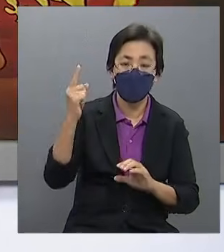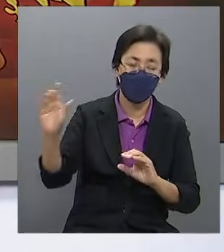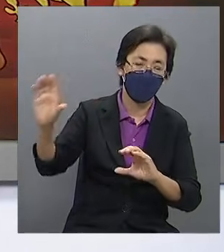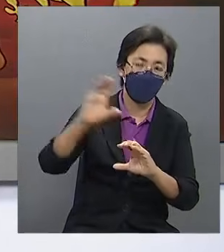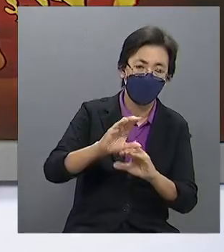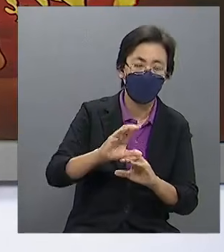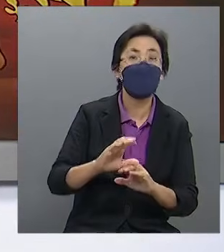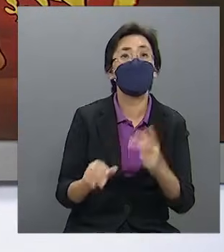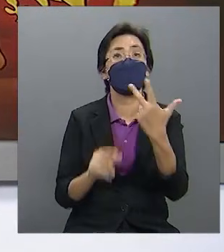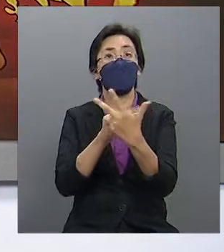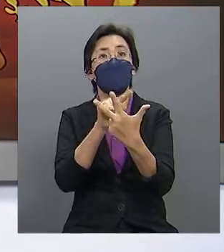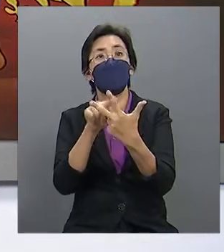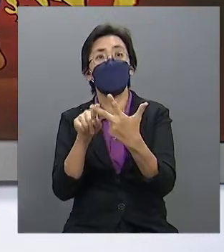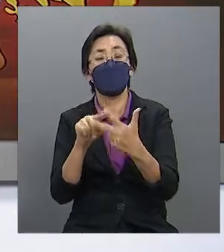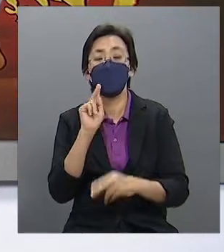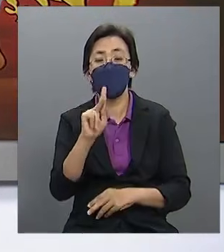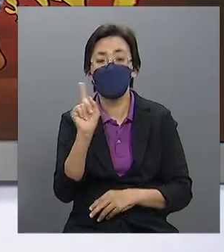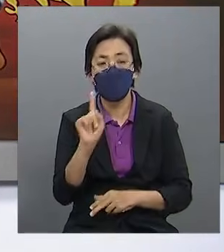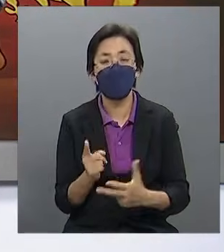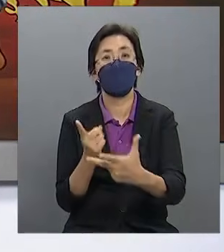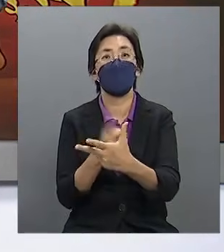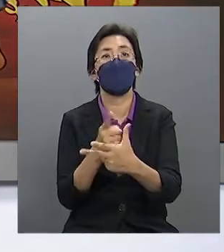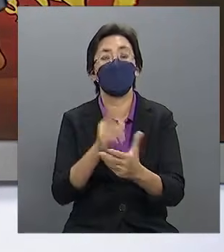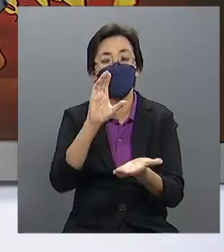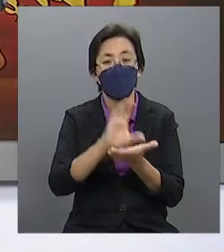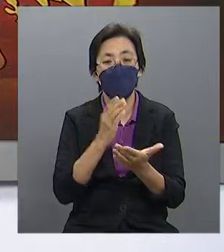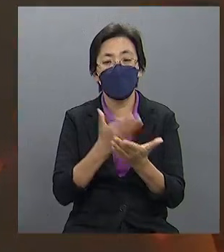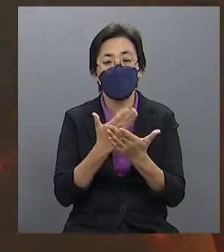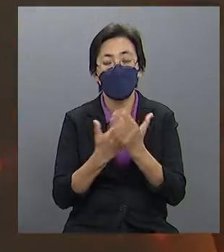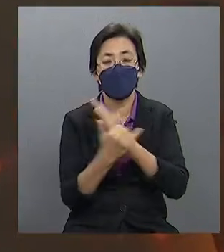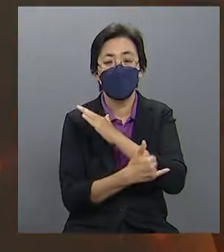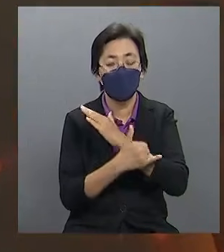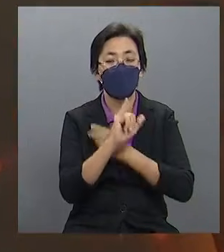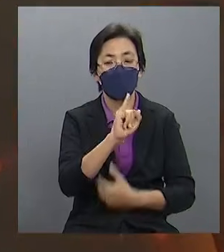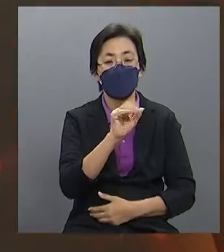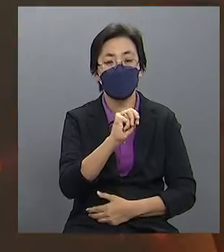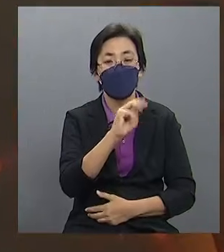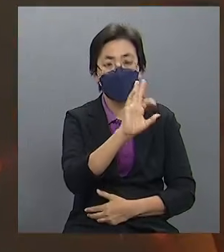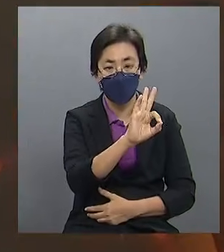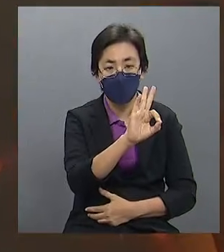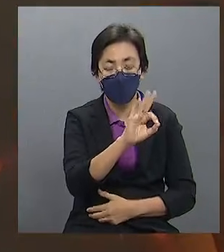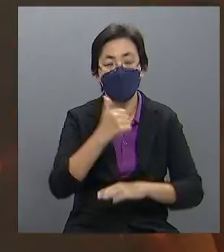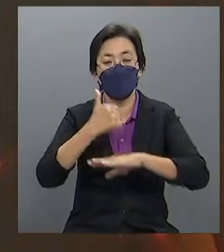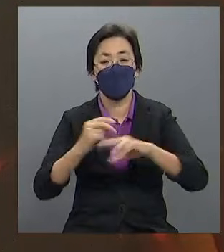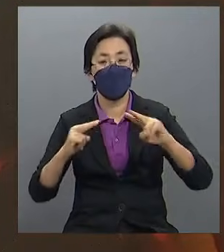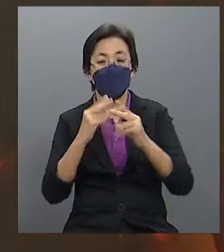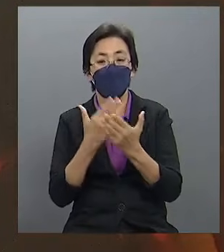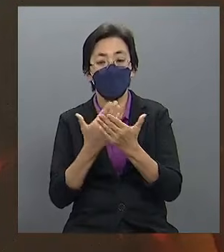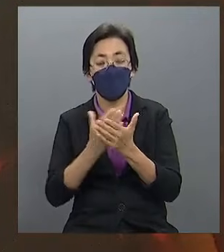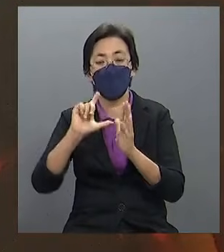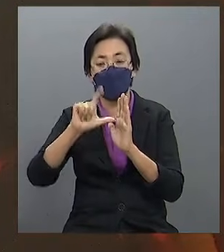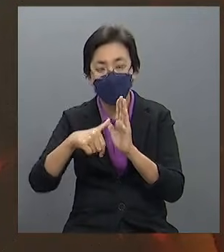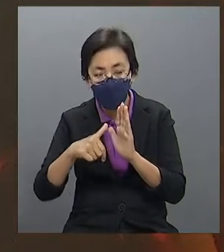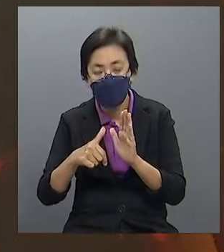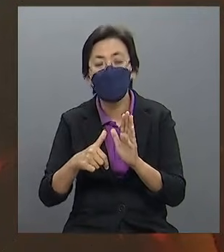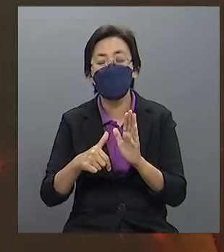ช่วยนะคะอันแรกคือกองทุนการเงินระหว่างประเทศหรือว่า IMF รัฐมนตรีกระทรวงการคลังศรีลังกาค่ะเขาเตรียมเยือนสหรัฐอเม